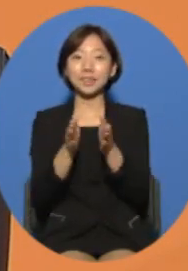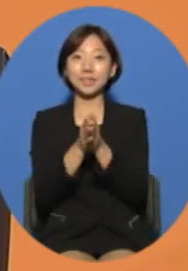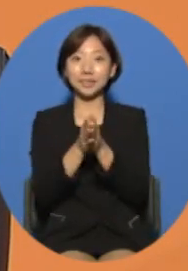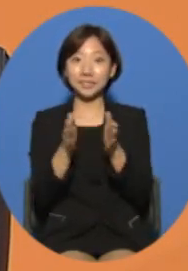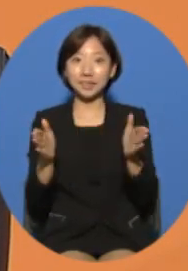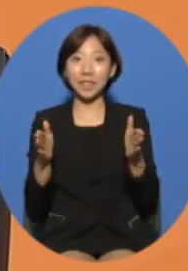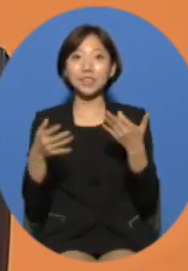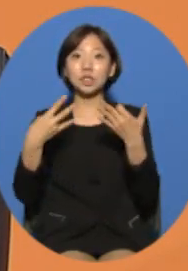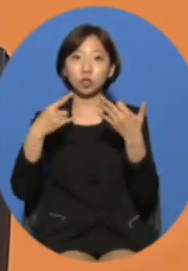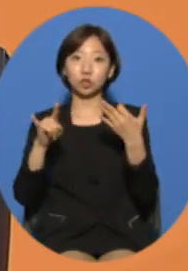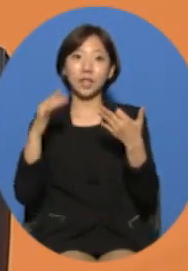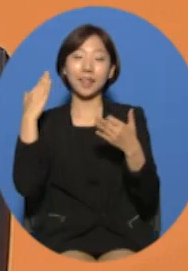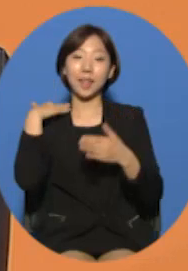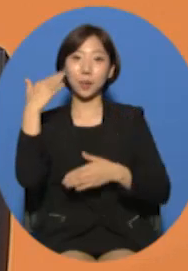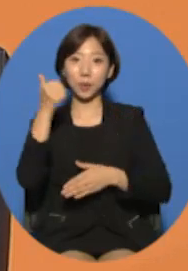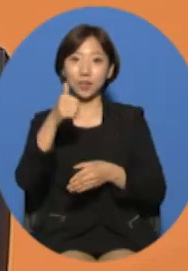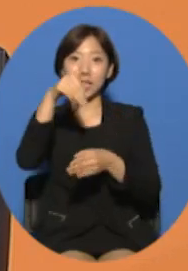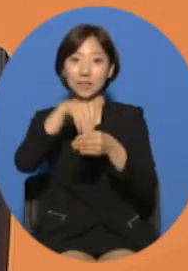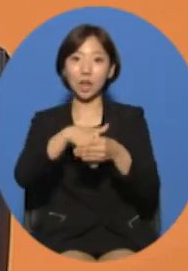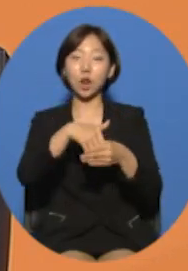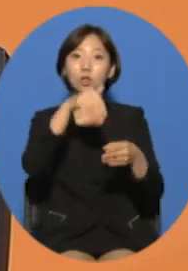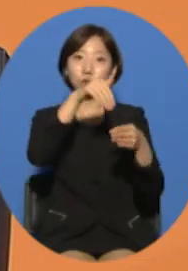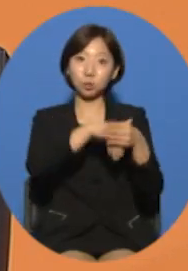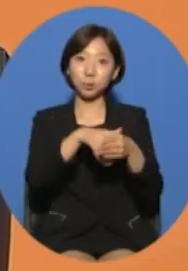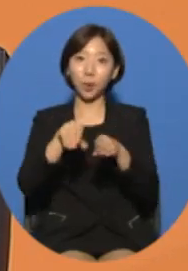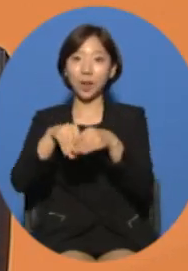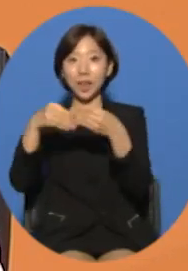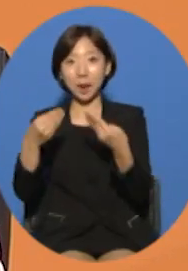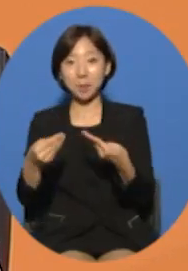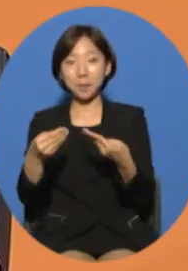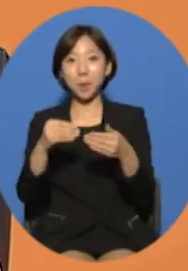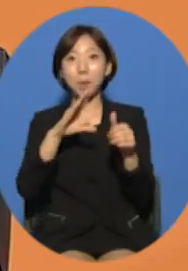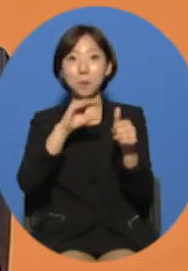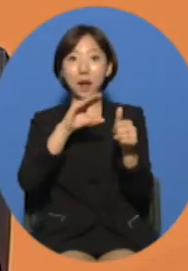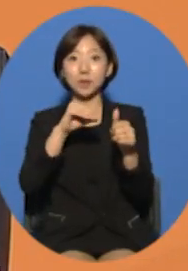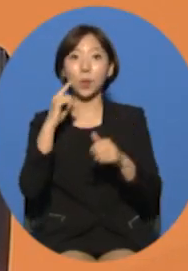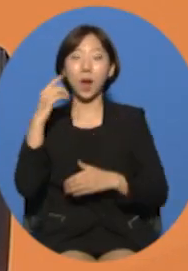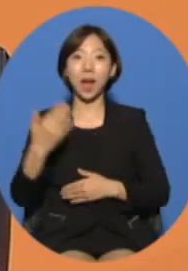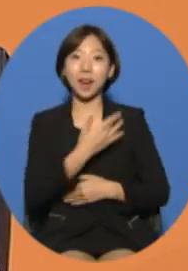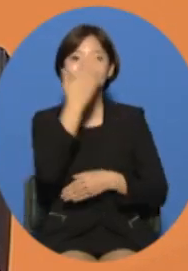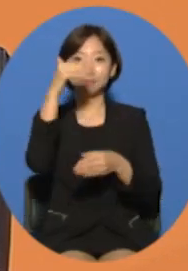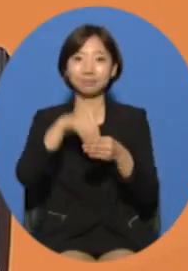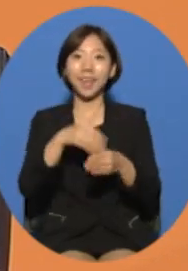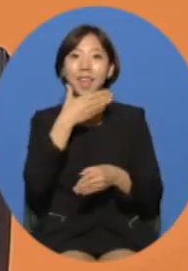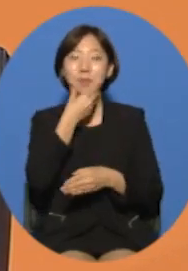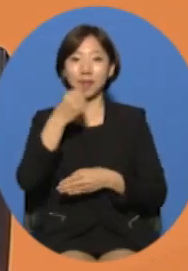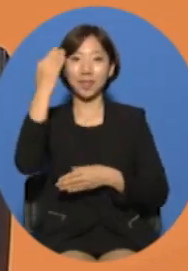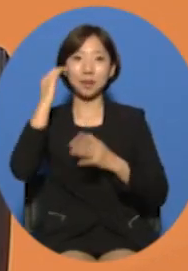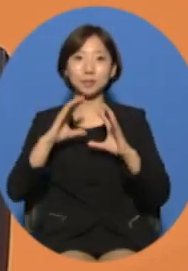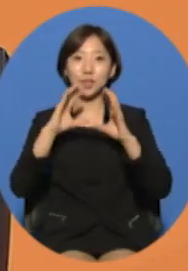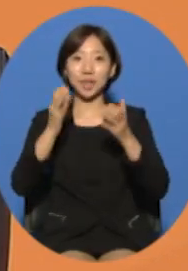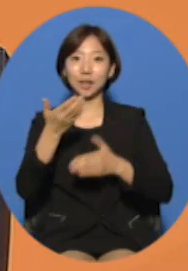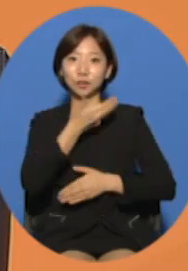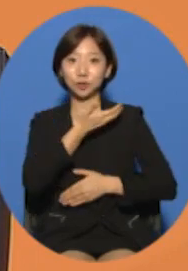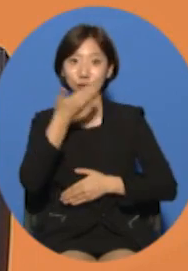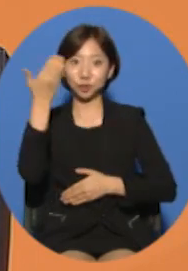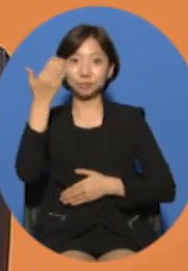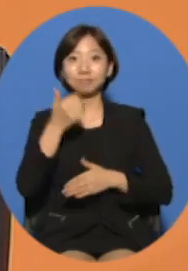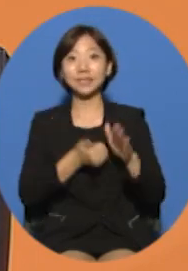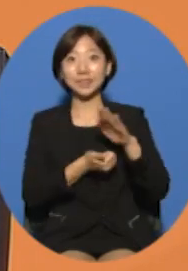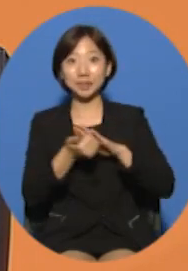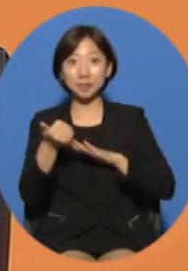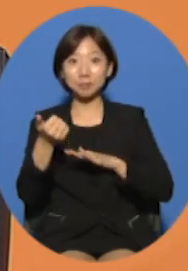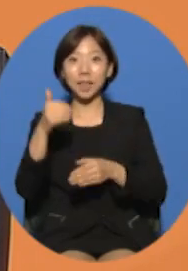한국선거방송 제19대 대통령 선거 투개표 특집 생방송 아름다운 선거 행복한 대한민국을 꿈꾸며 선거